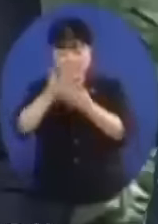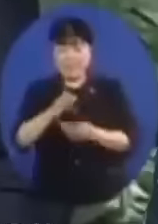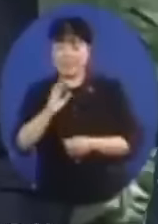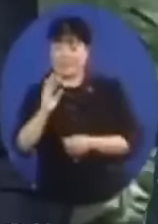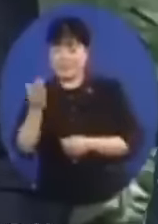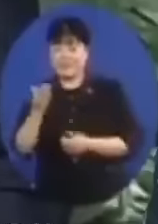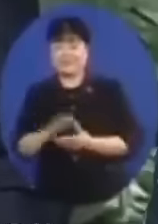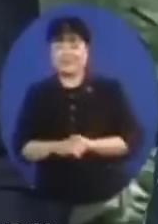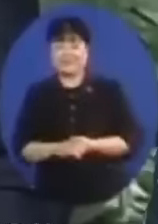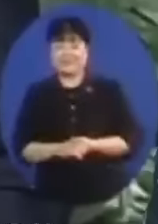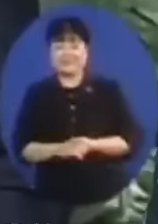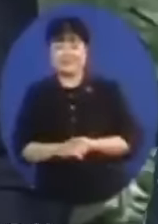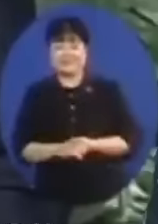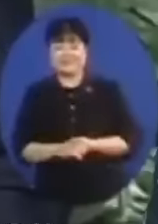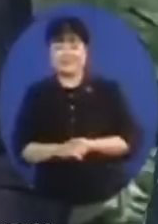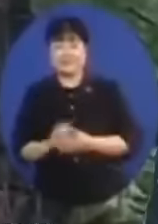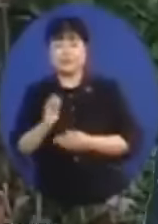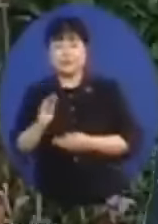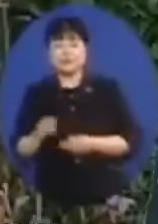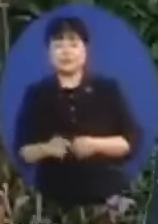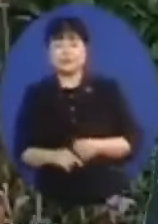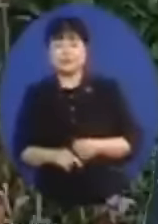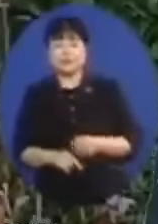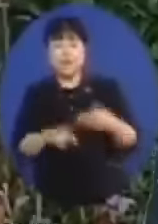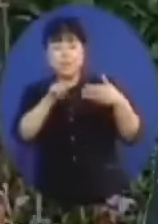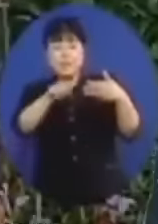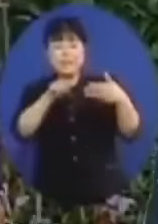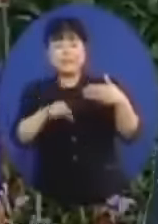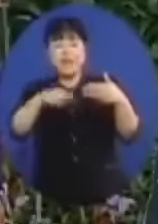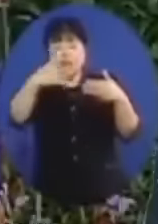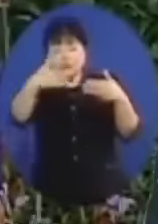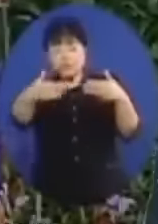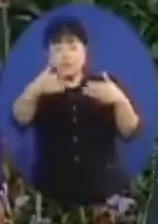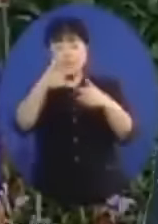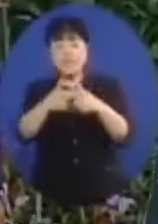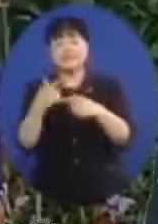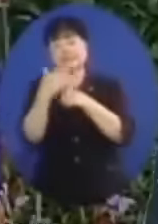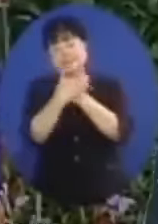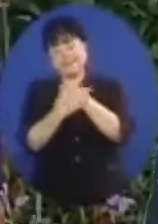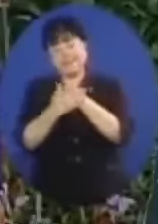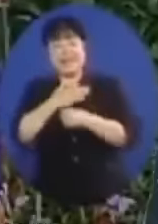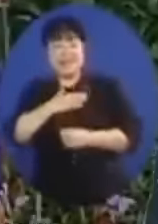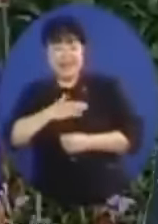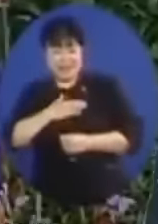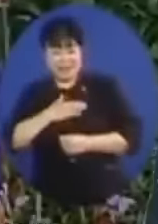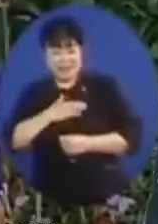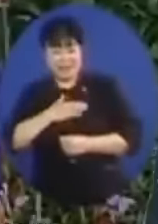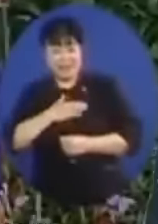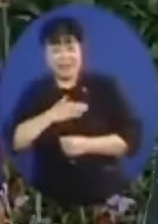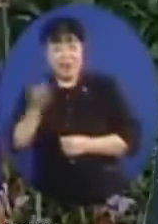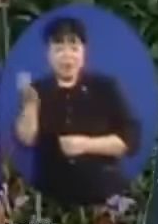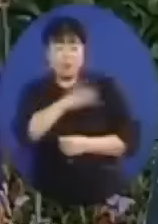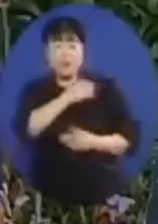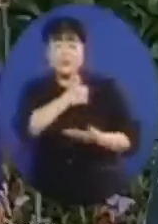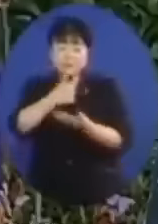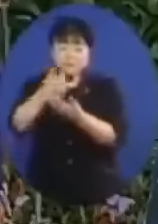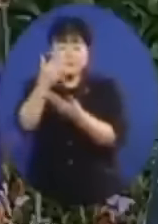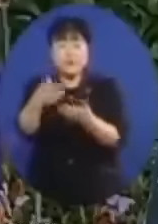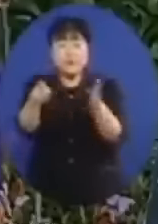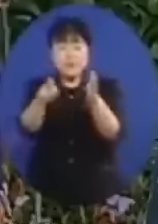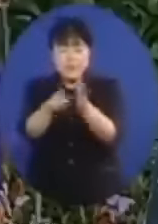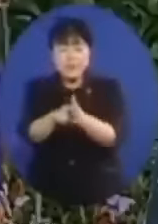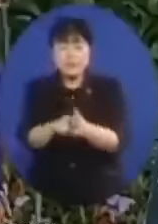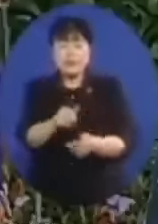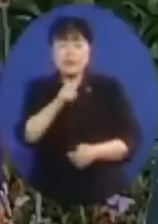것입니다. 고린도후서 8장 9절에 우리 주 예수 그리스도의 은혜를 너희가 알거니와 부유하신 이로서 너희를